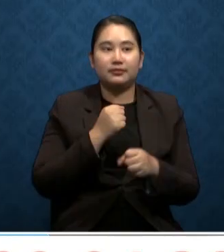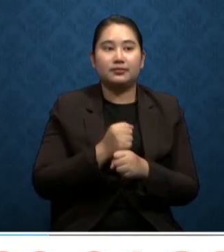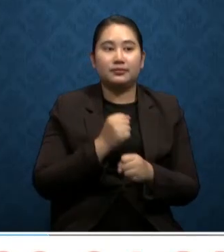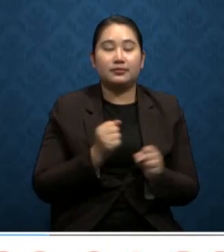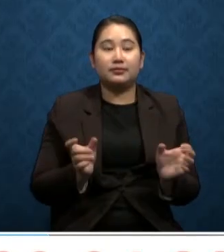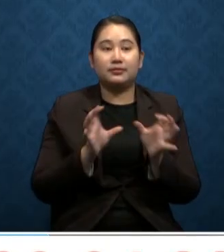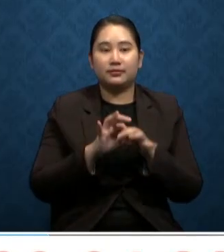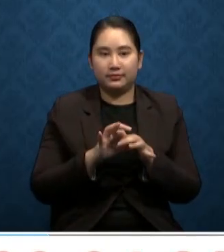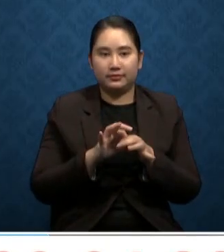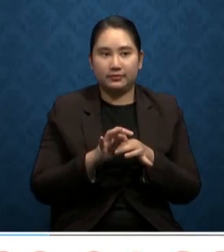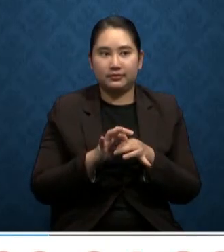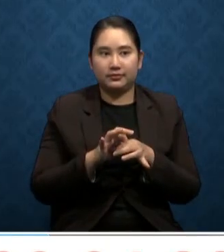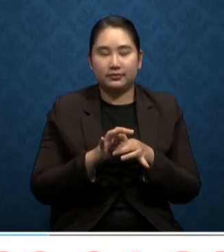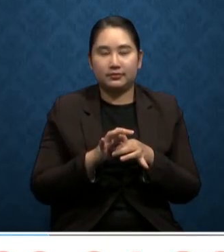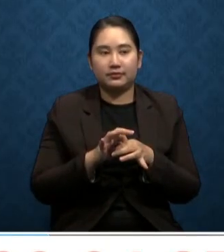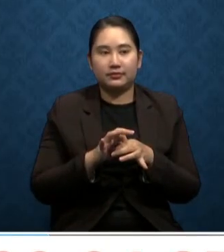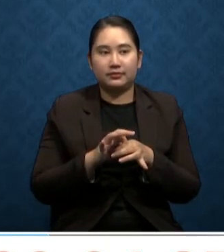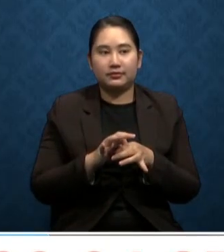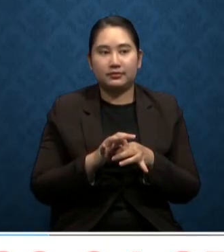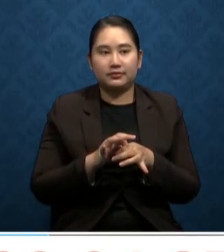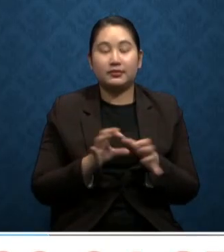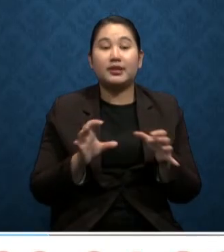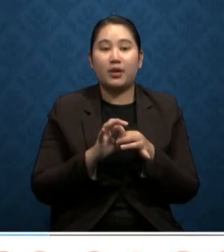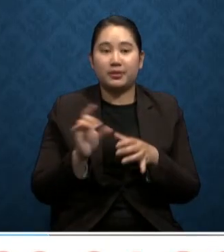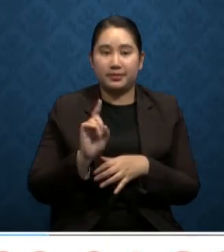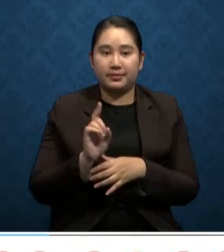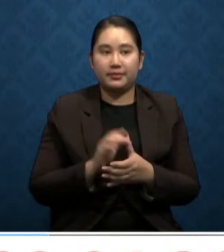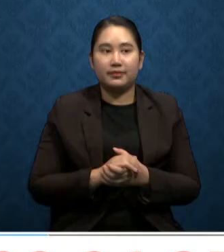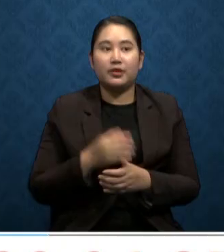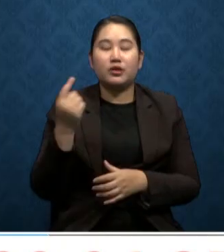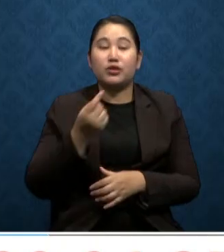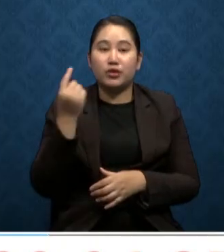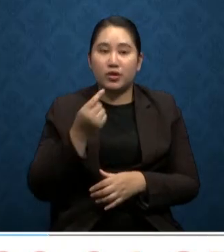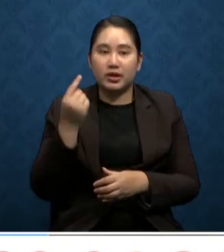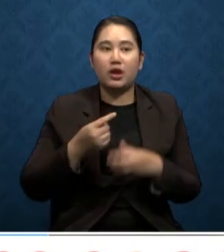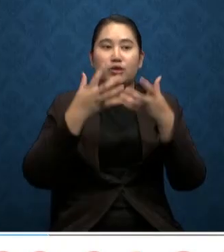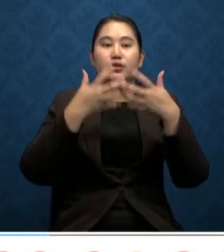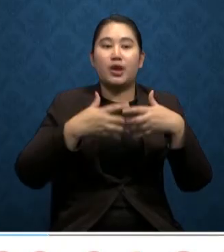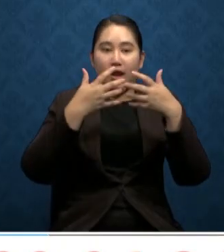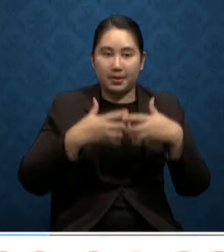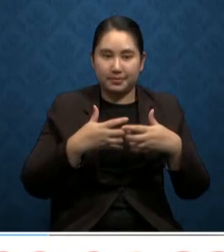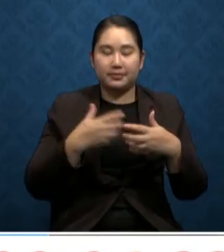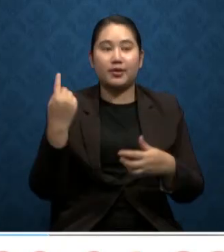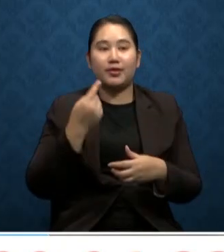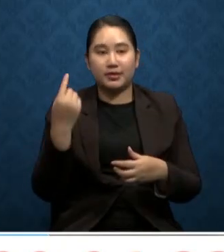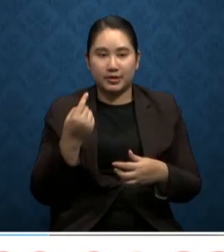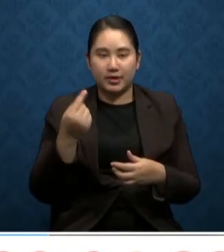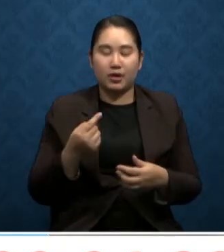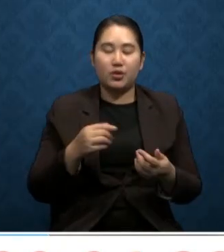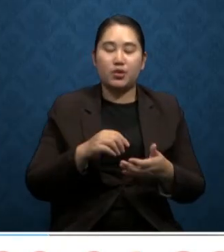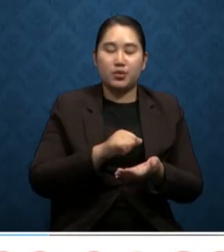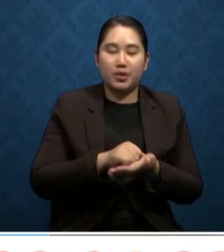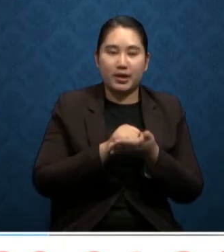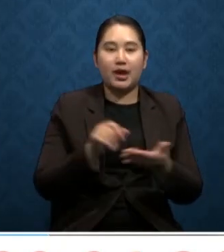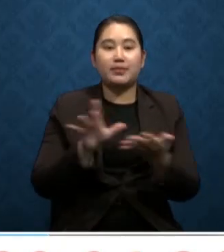เกี่ยวข้องกับสิ่งที่เป็น Value addedของอ่าการท่องเที่ยวอุตสาหกรรมเกี่ยวกับวัฒนธรรมประเพณี